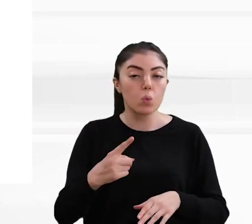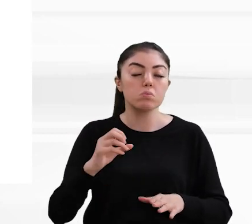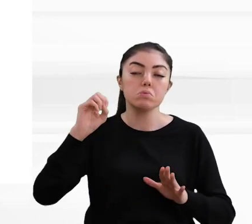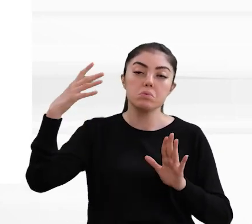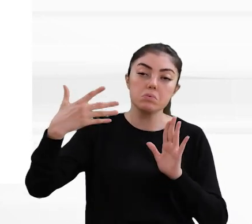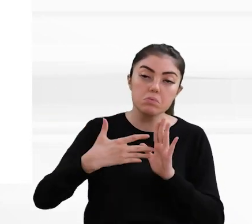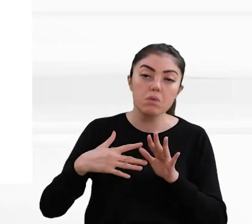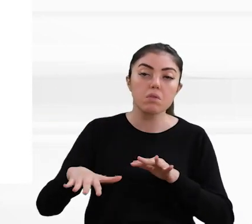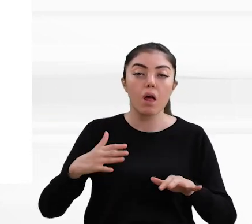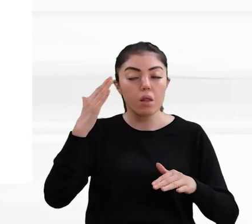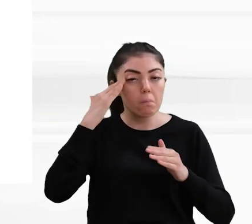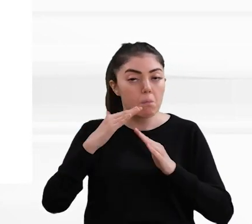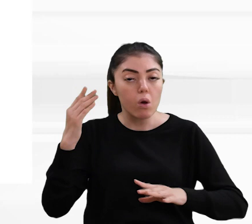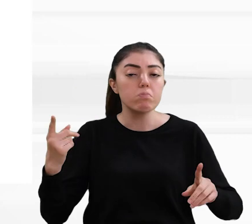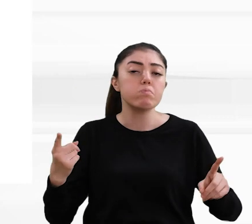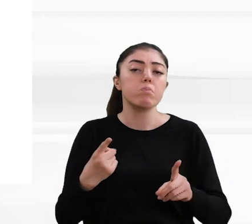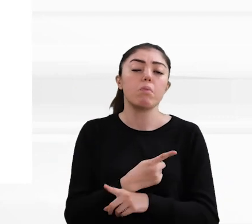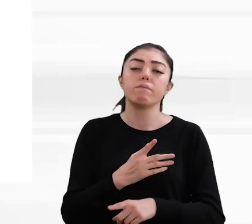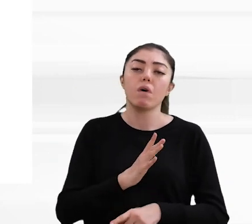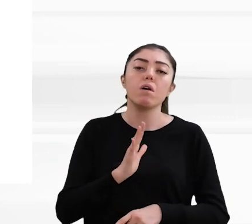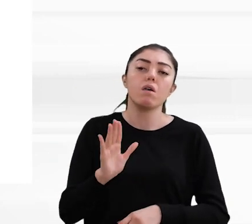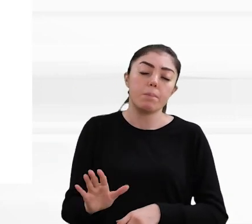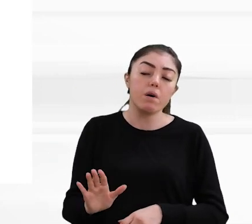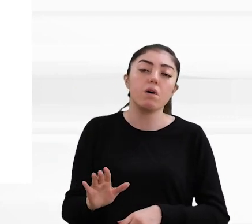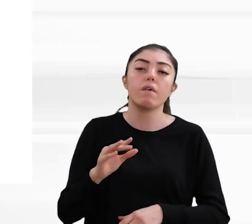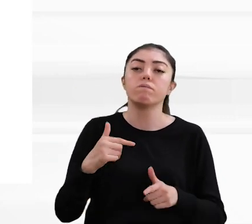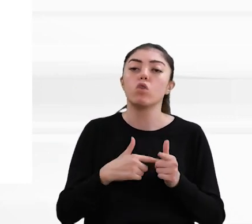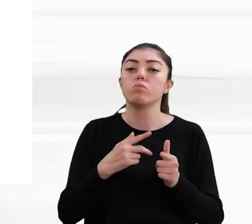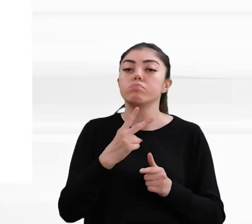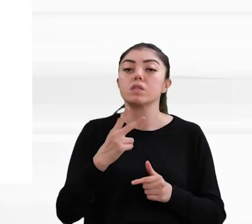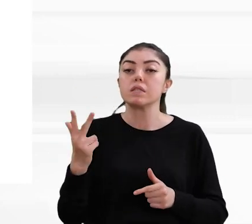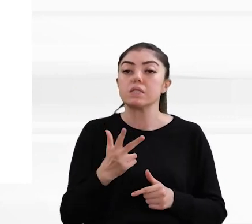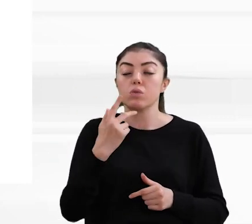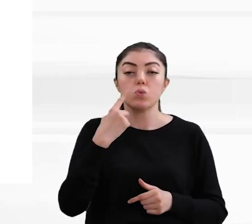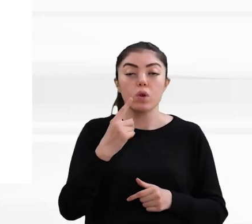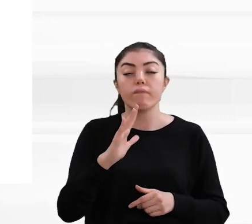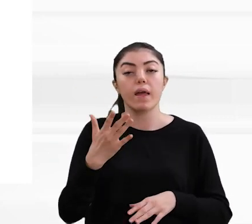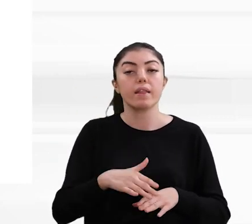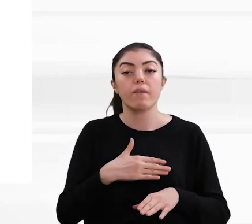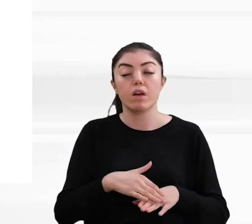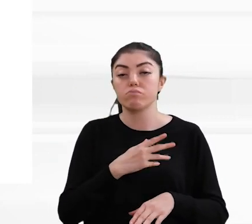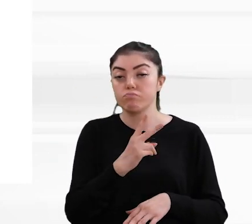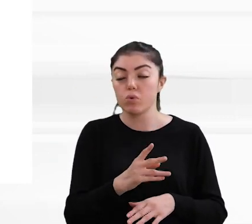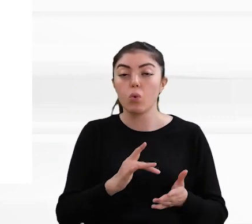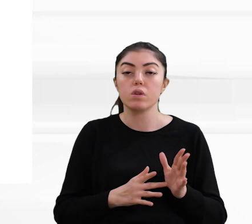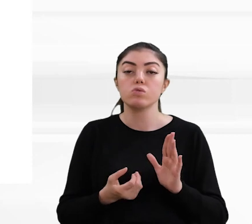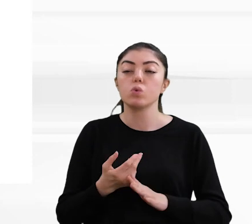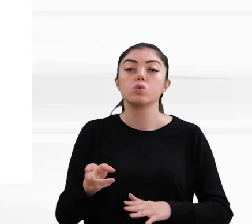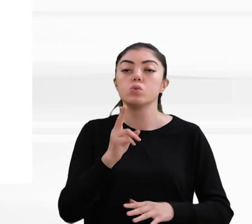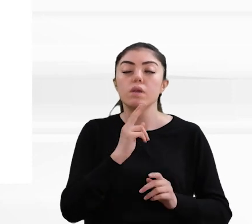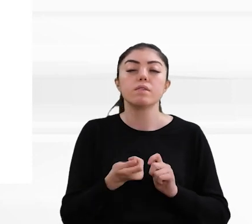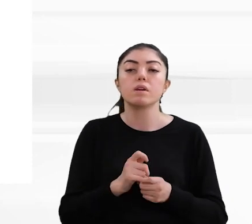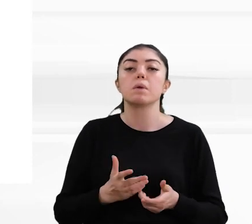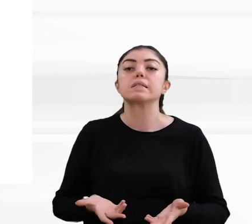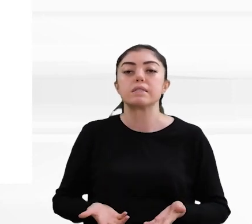Işık şiddetini ışığın dalga boyu birçok değişken ekleyebilir ama fotosentez hızlandı ya da yavaşladığı için oluşan